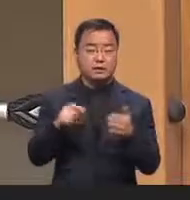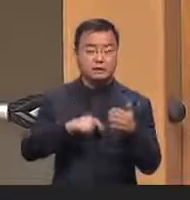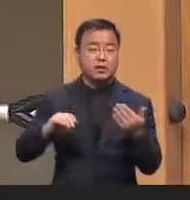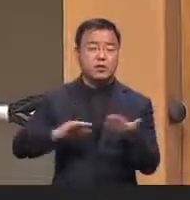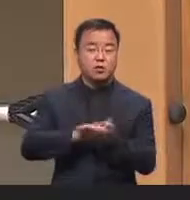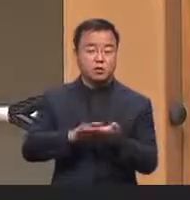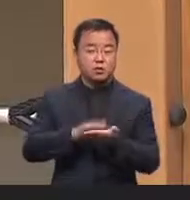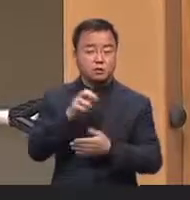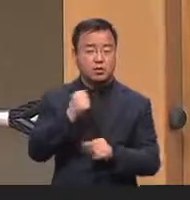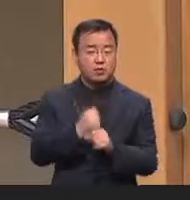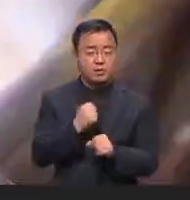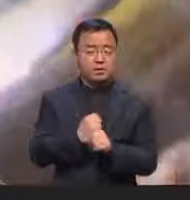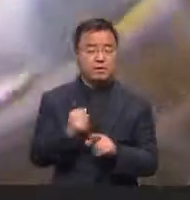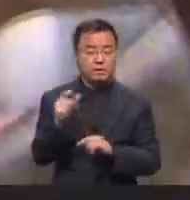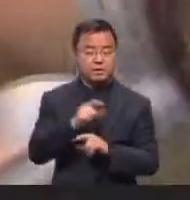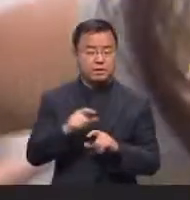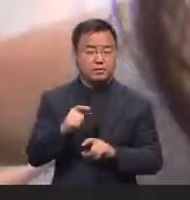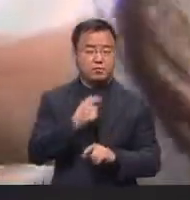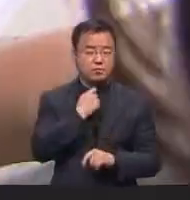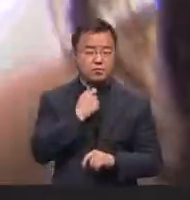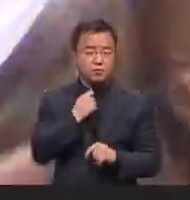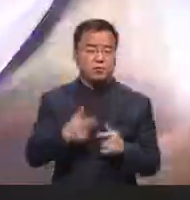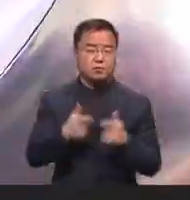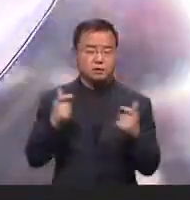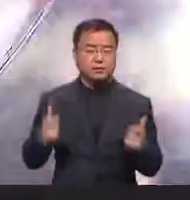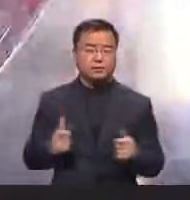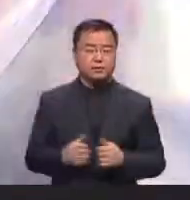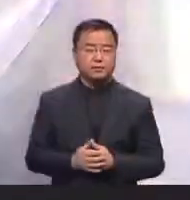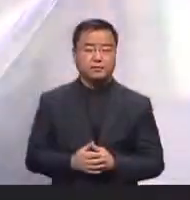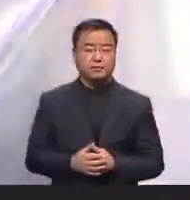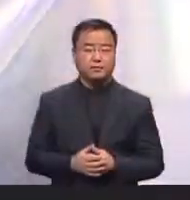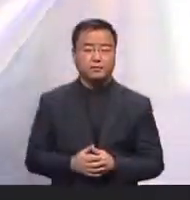있습니다 ebs 뮤스 이동이 됩니다